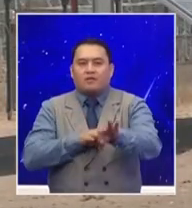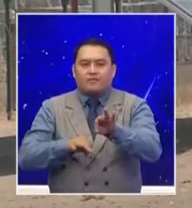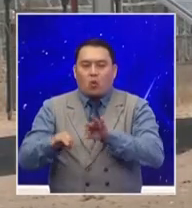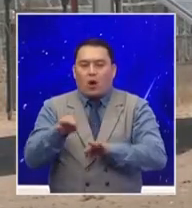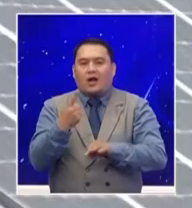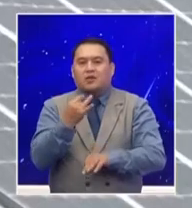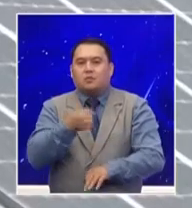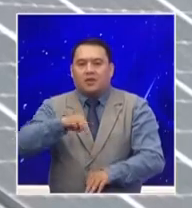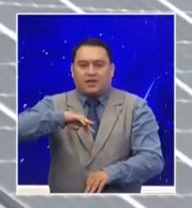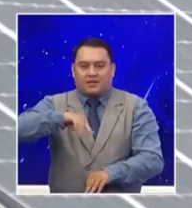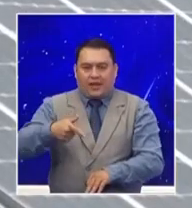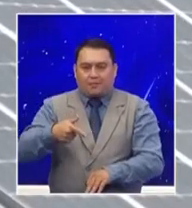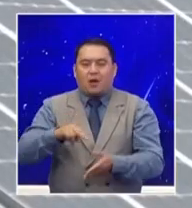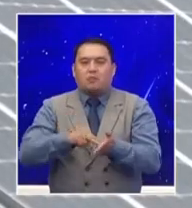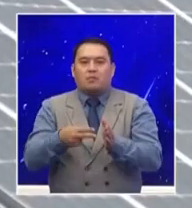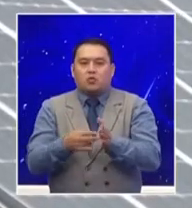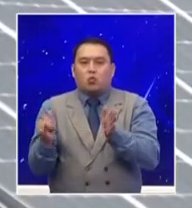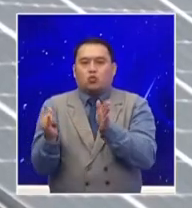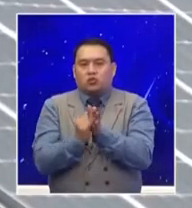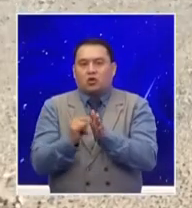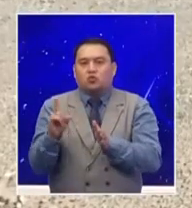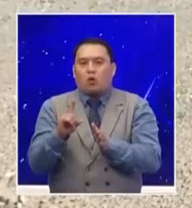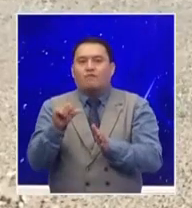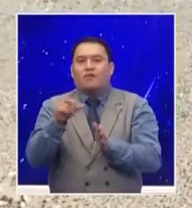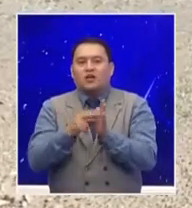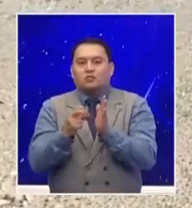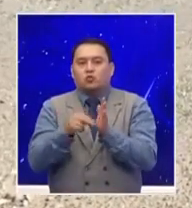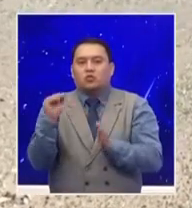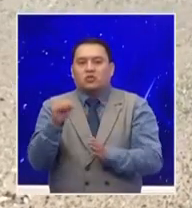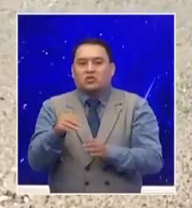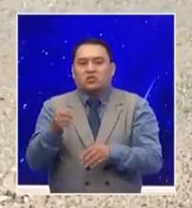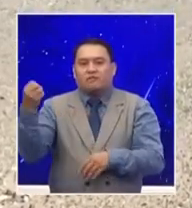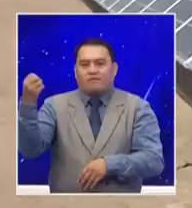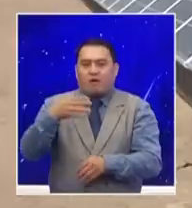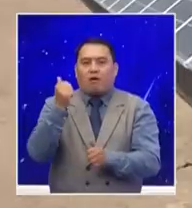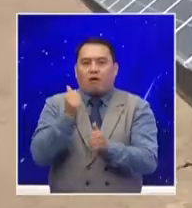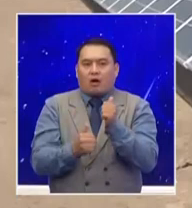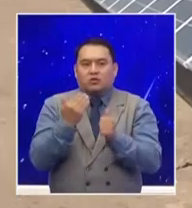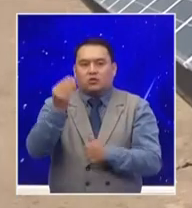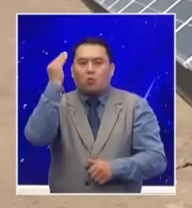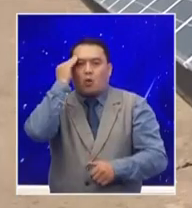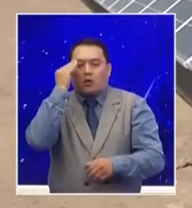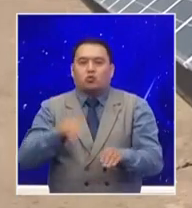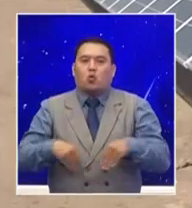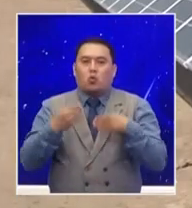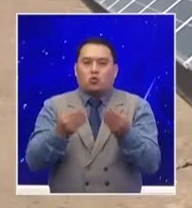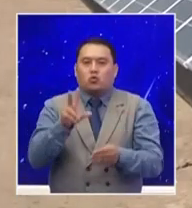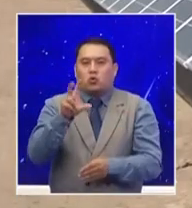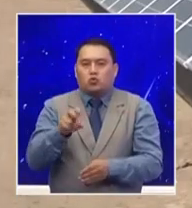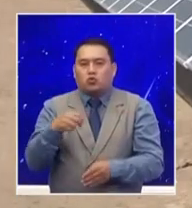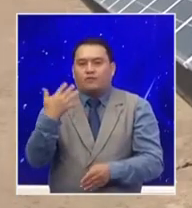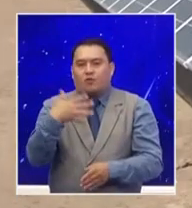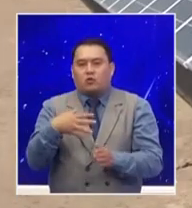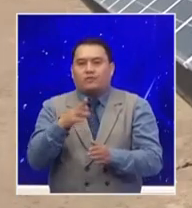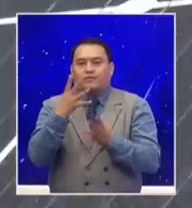более 1 миллиарда тенге. По плану было установлено свыше 8 тысяч солнечных батарей. Каждая из них способна выдать до 375